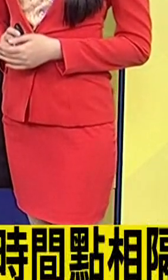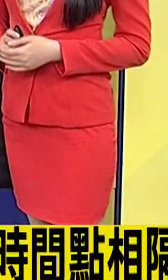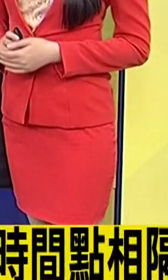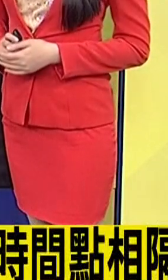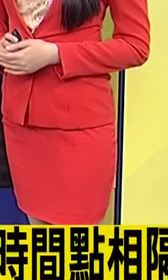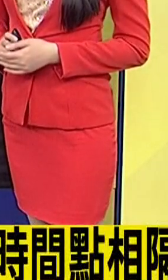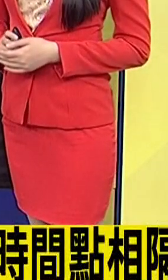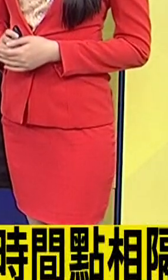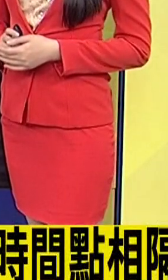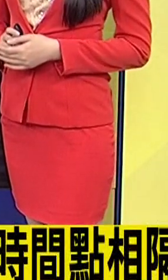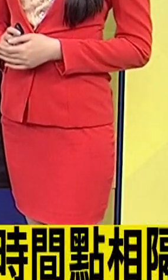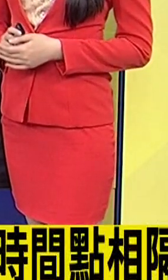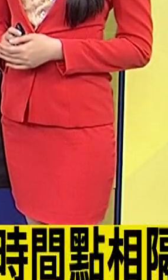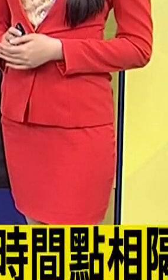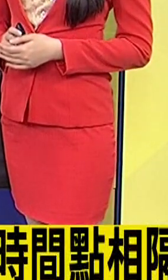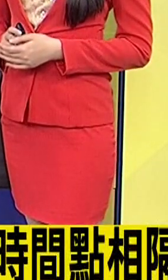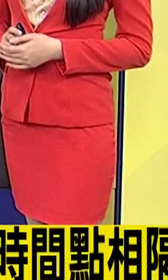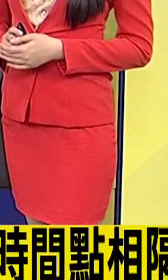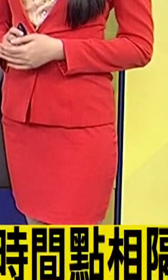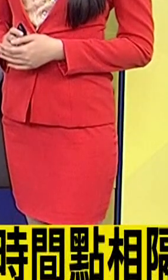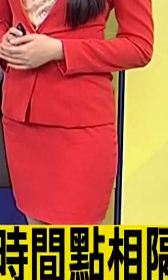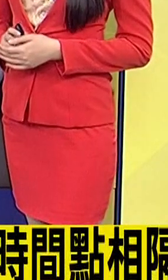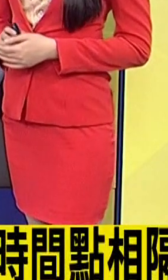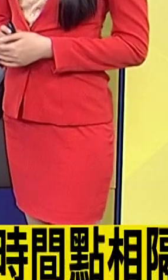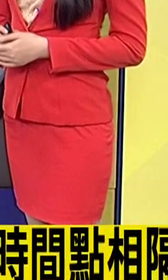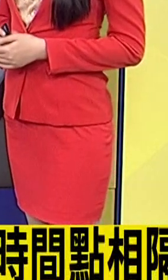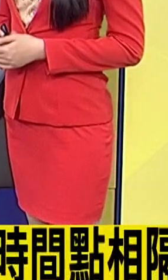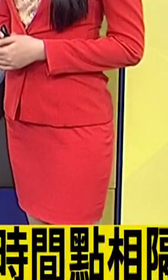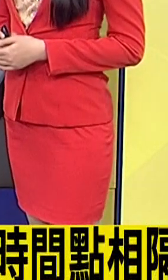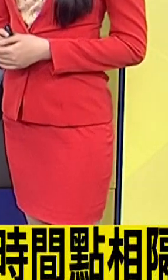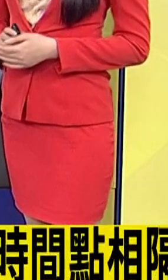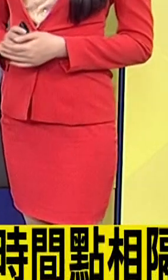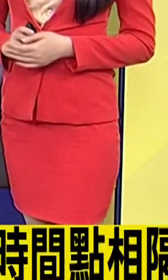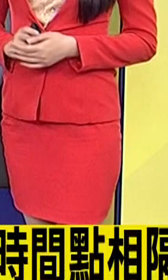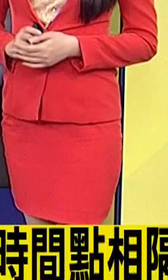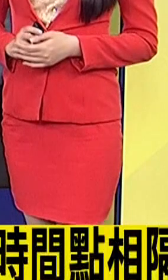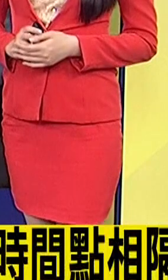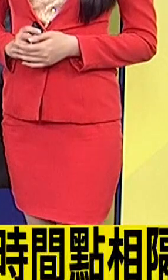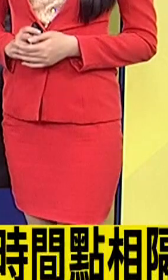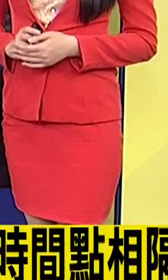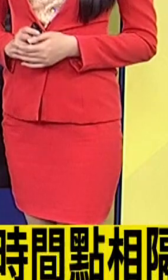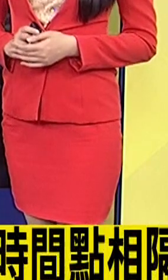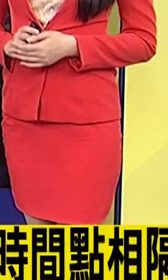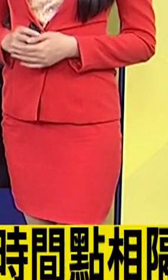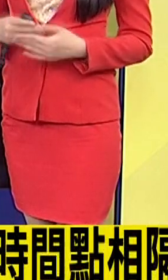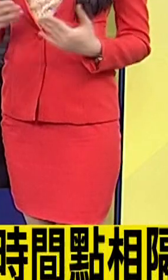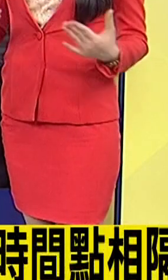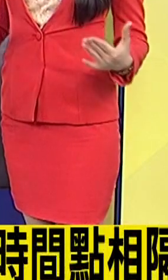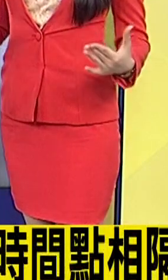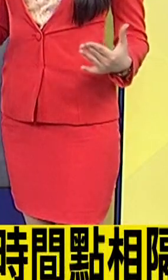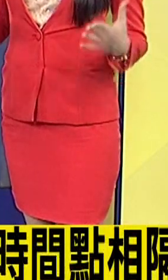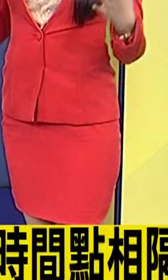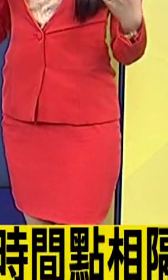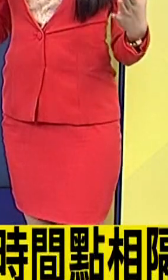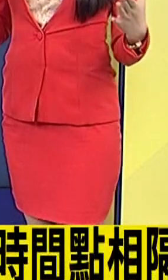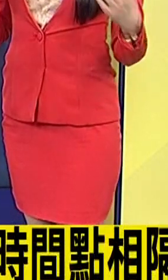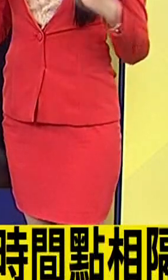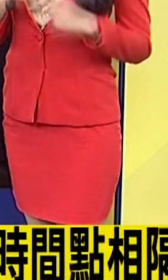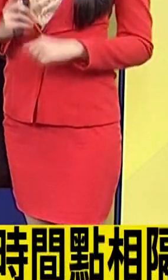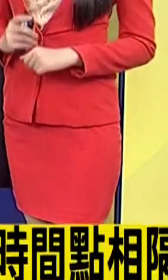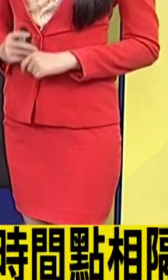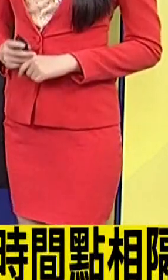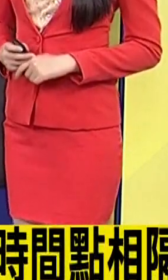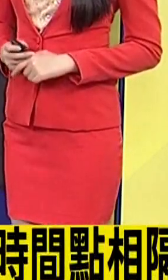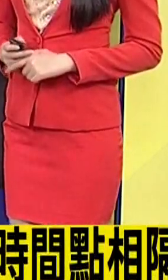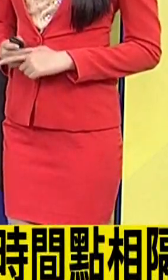好，这是呢新北市汐止小饮料店的这个可不可这个疫情来看，昨天公布有一位女员工的确诊，而在今